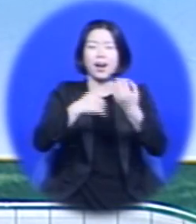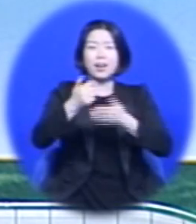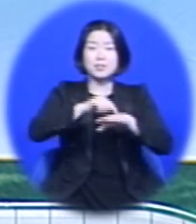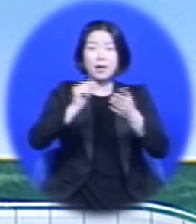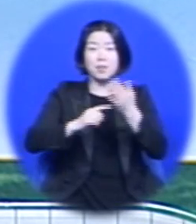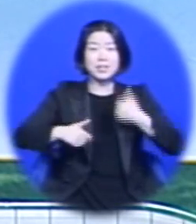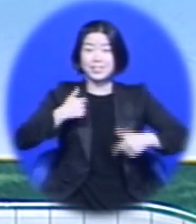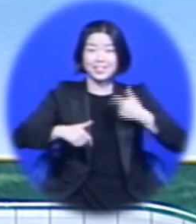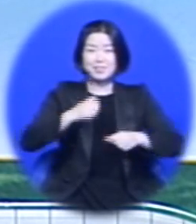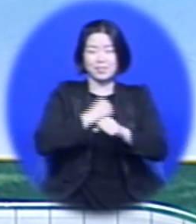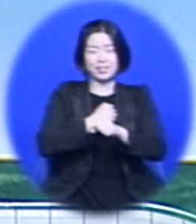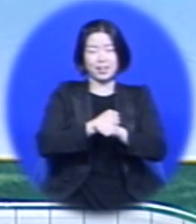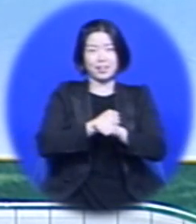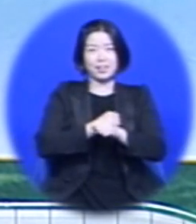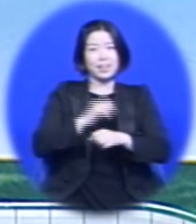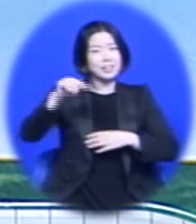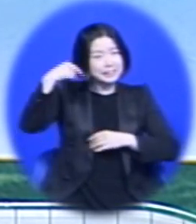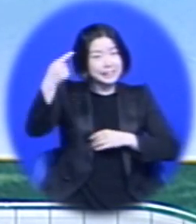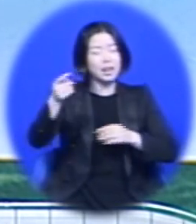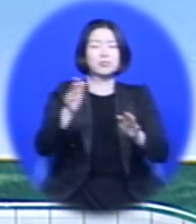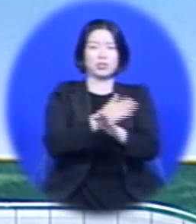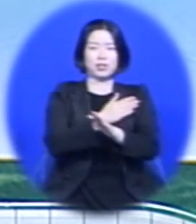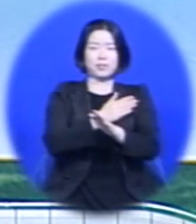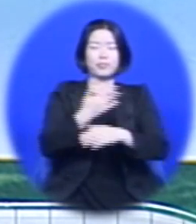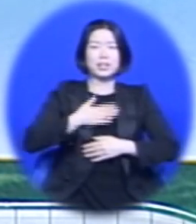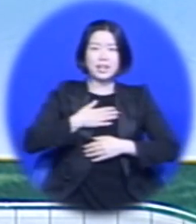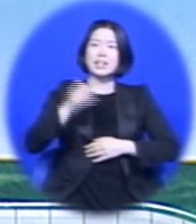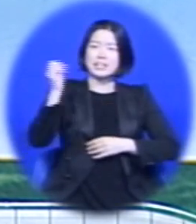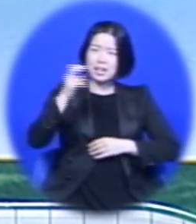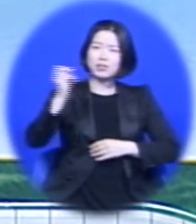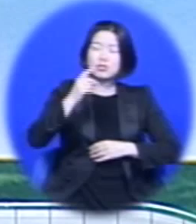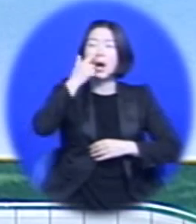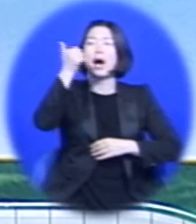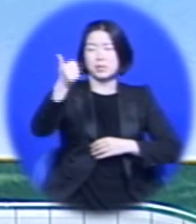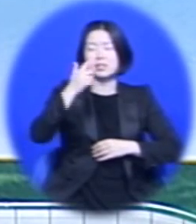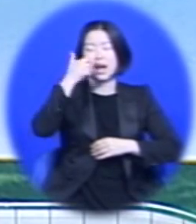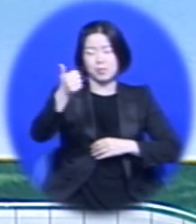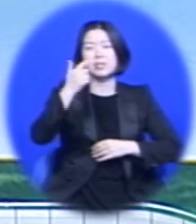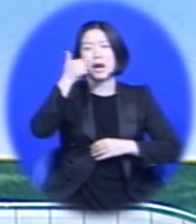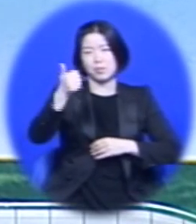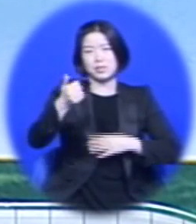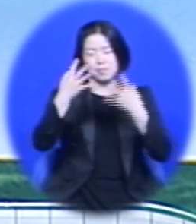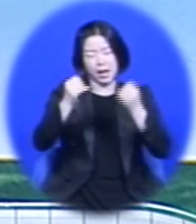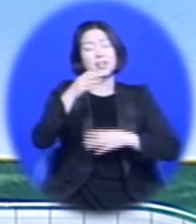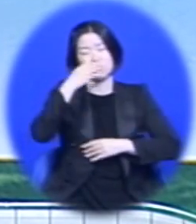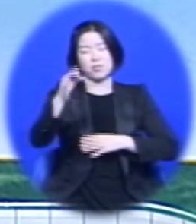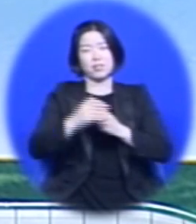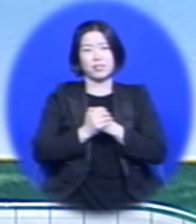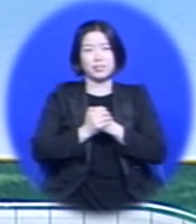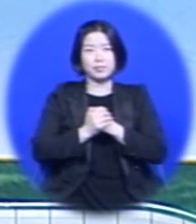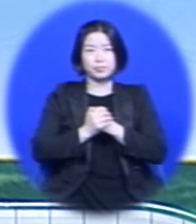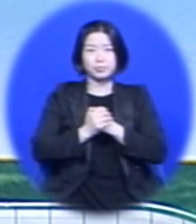기쁘실까. 그래서 그다음부터는 저는 수시로 아버지라고 부릅니다.